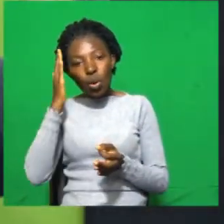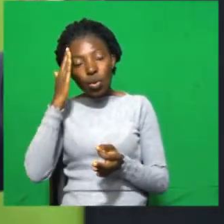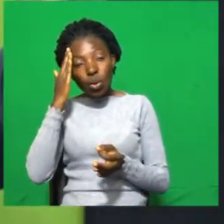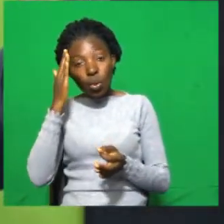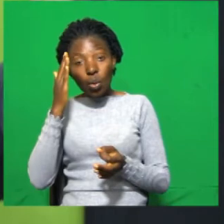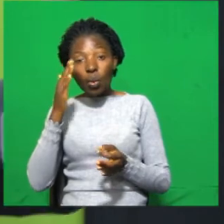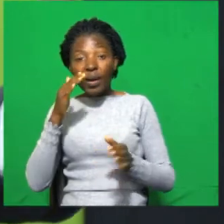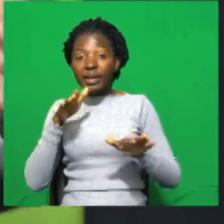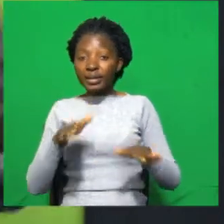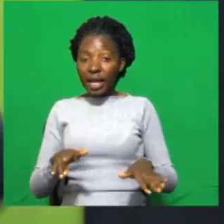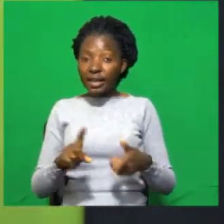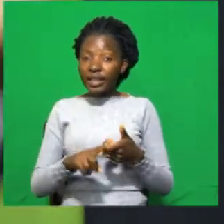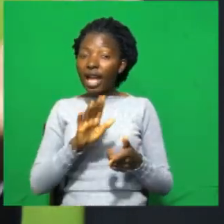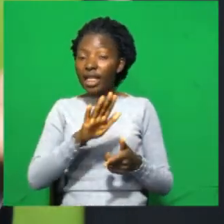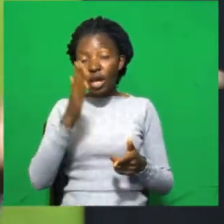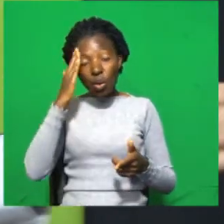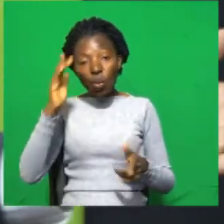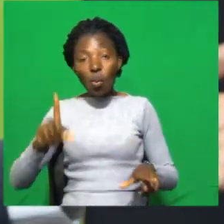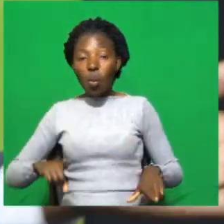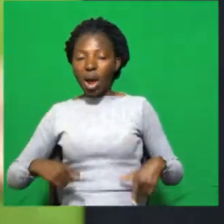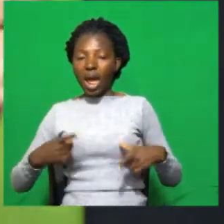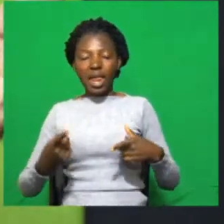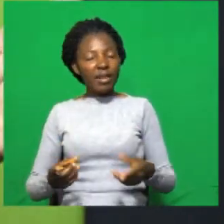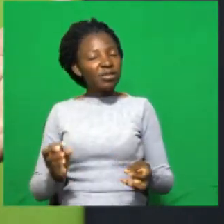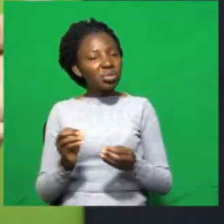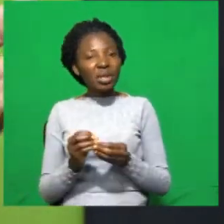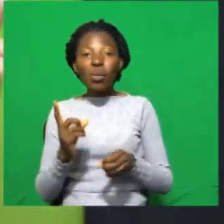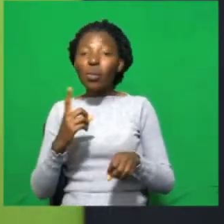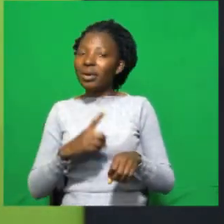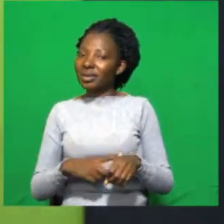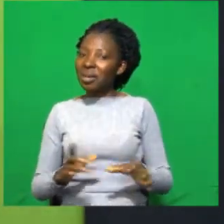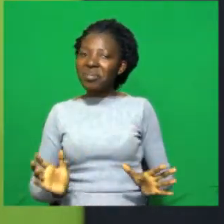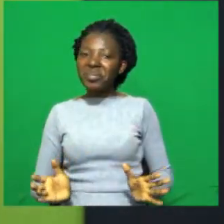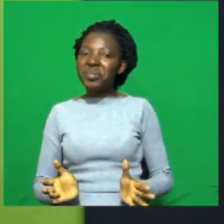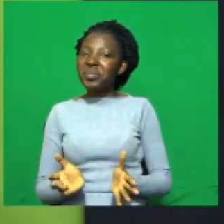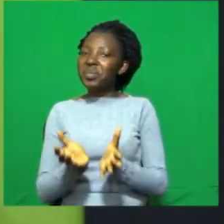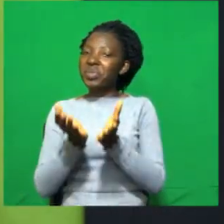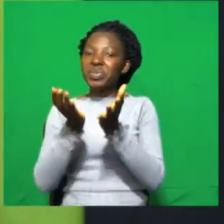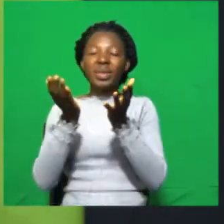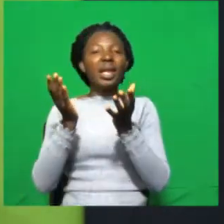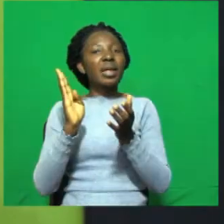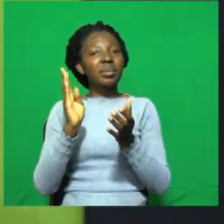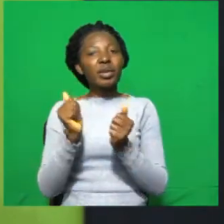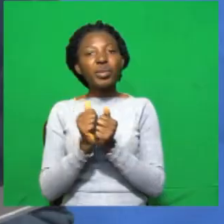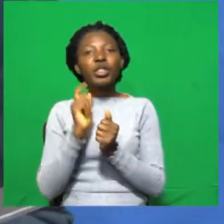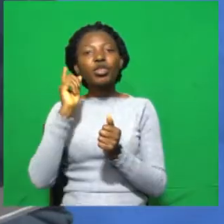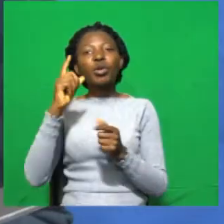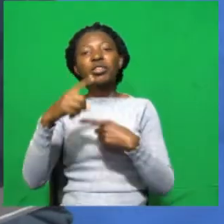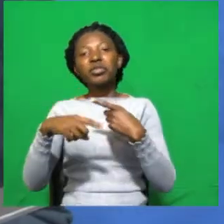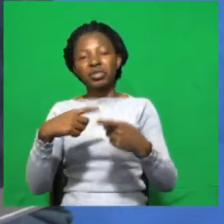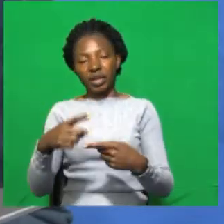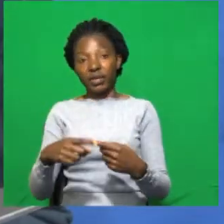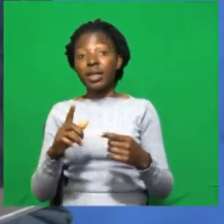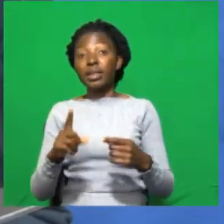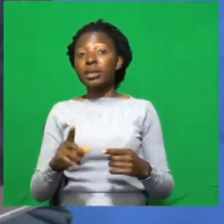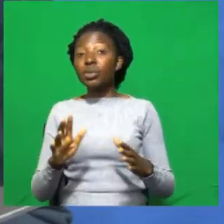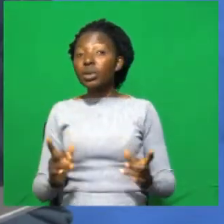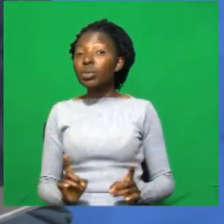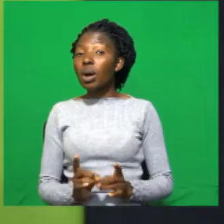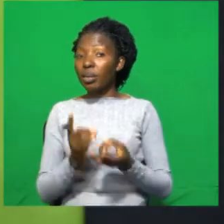ba. Hakuna atatoenda kudenga, hanzi tese ka1 pastor tobva taanaShe nguva dzose. Ndo